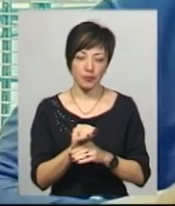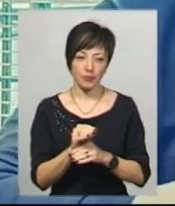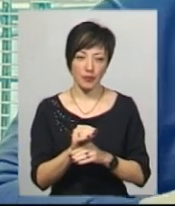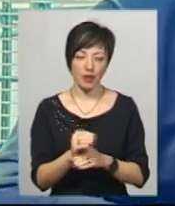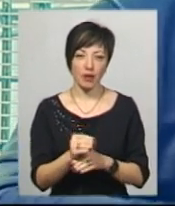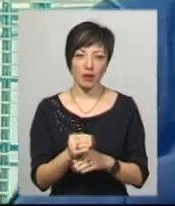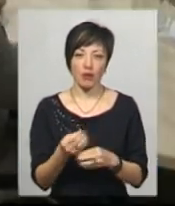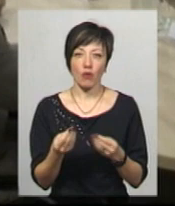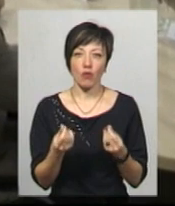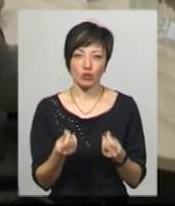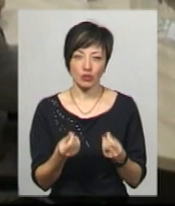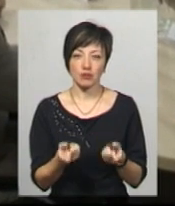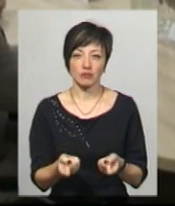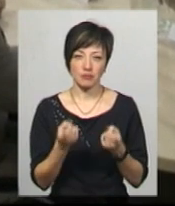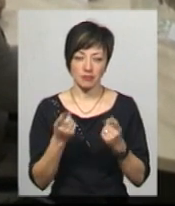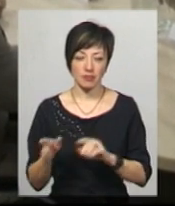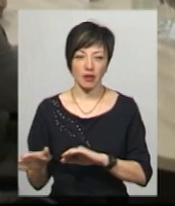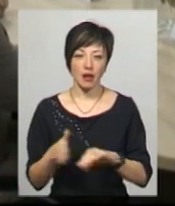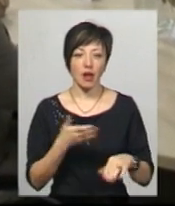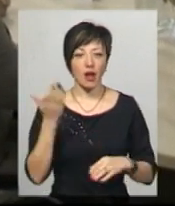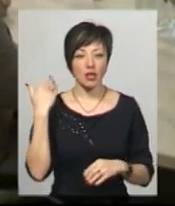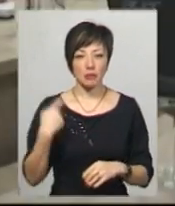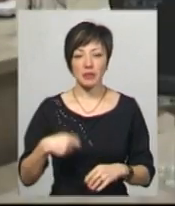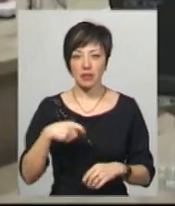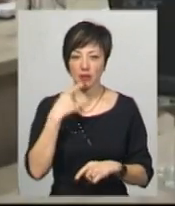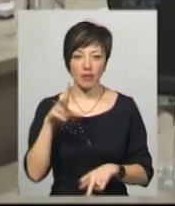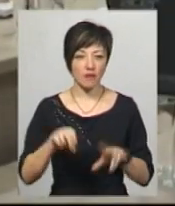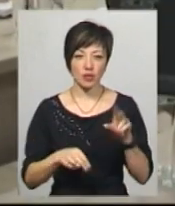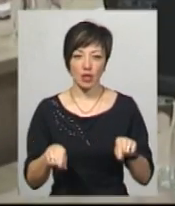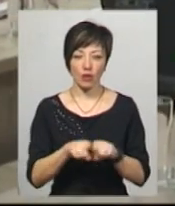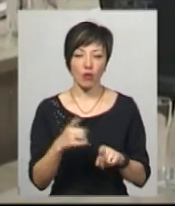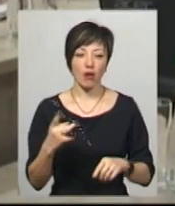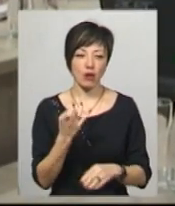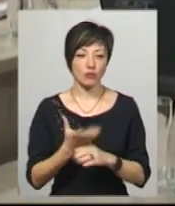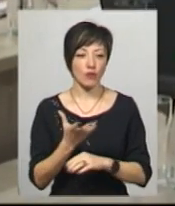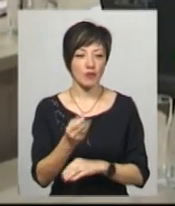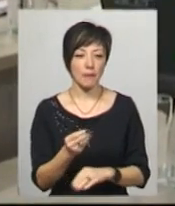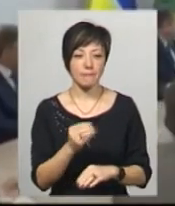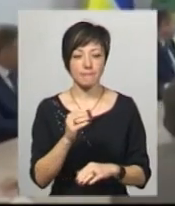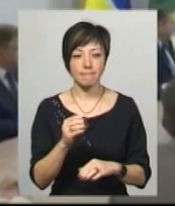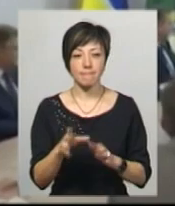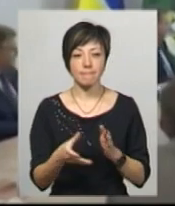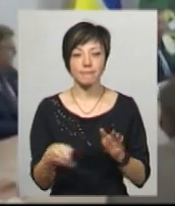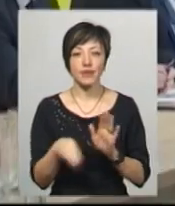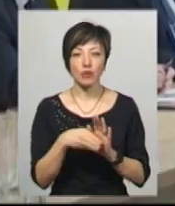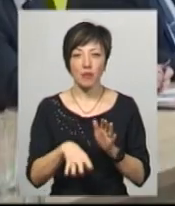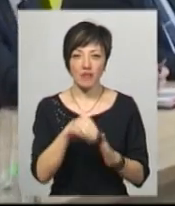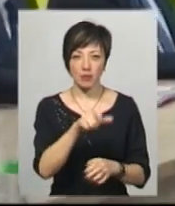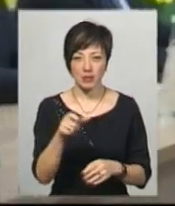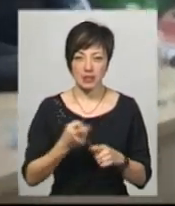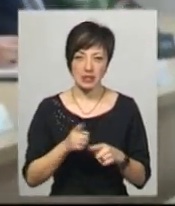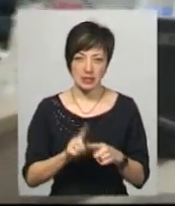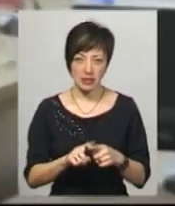додатковий кошик грошовий. Раніше Петро Порошенко говорив, що не вважає таку одноразову виплату підкупом виборців. За його словами,